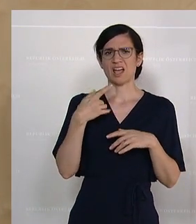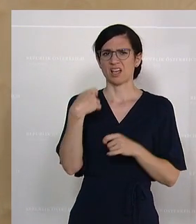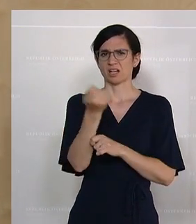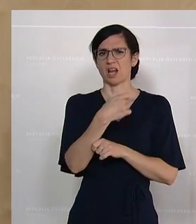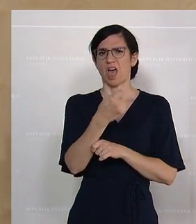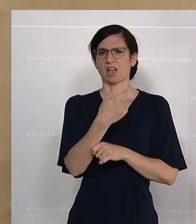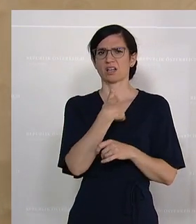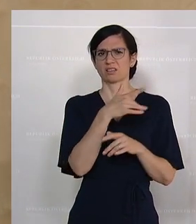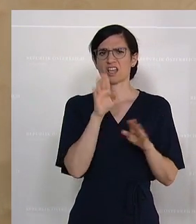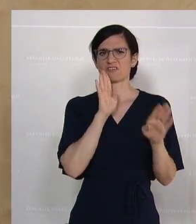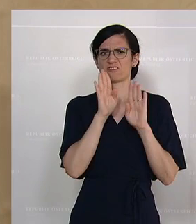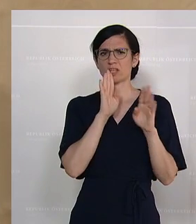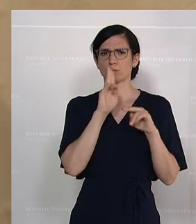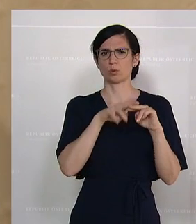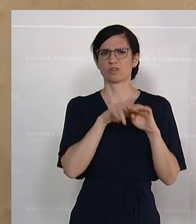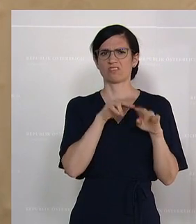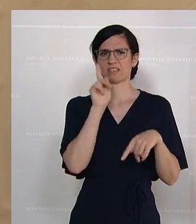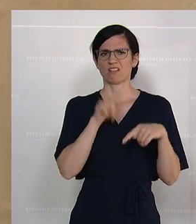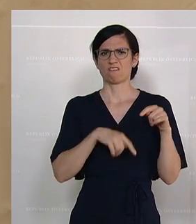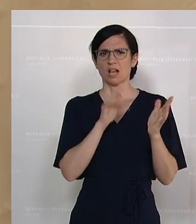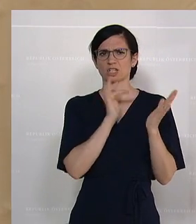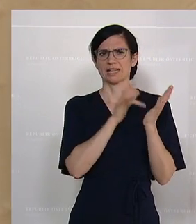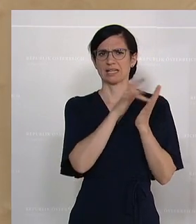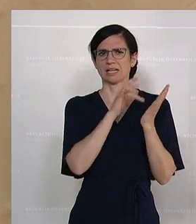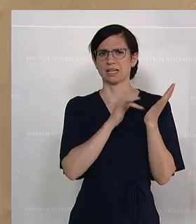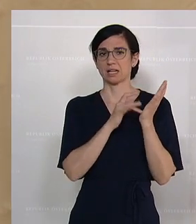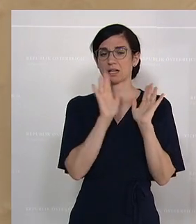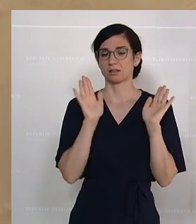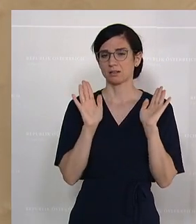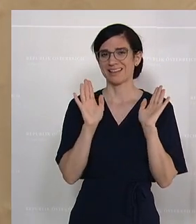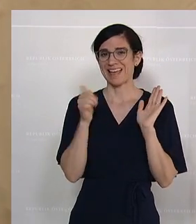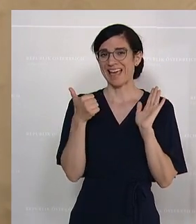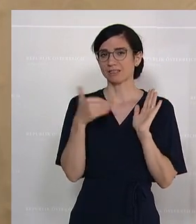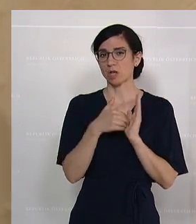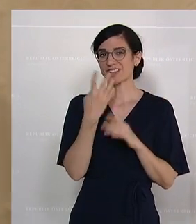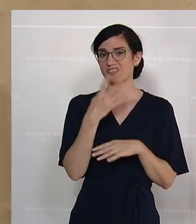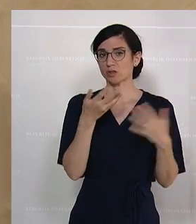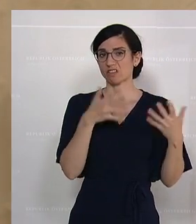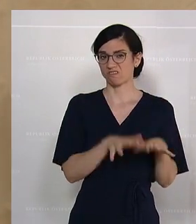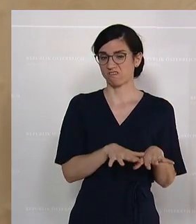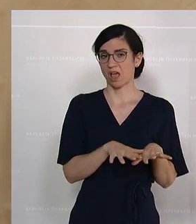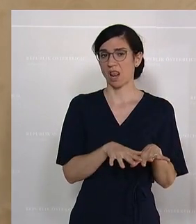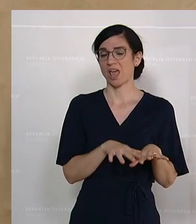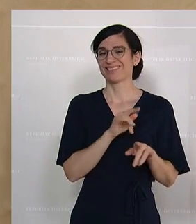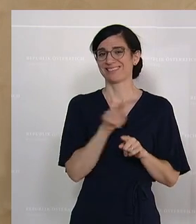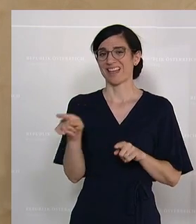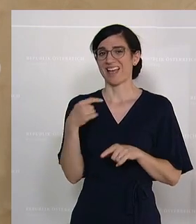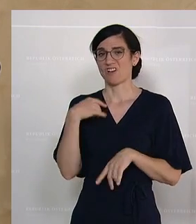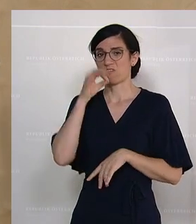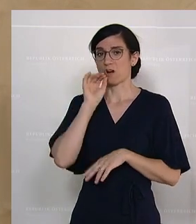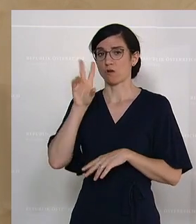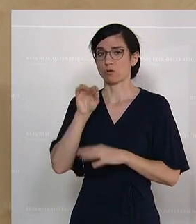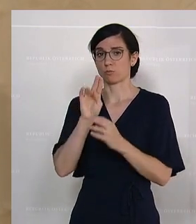auf facebook auf den falschen knopf gedrückt haben mittlerweile sollen es bis zu 1400 fehler sein wo sie von jedem einzelnen